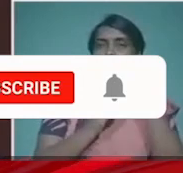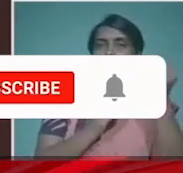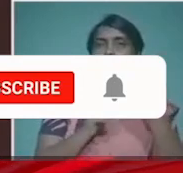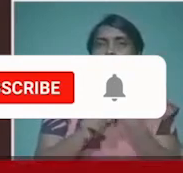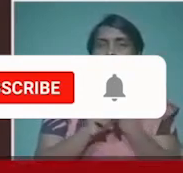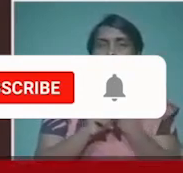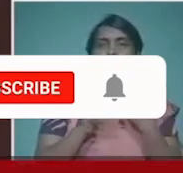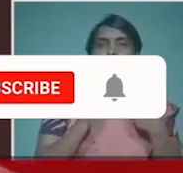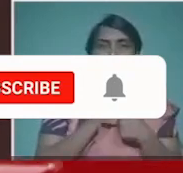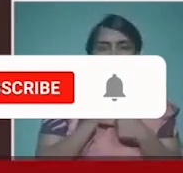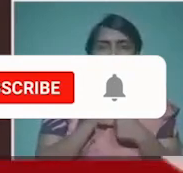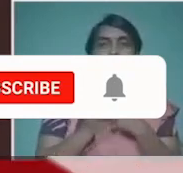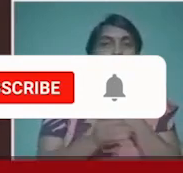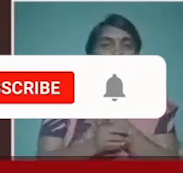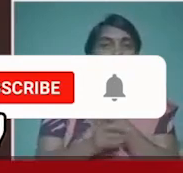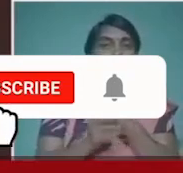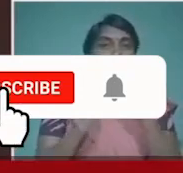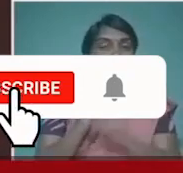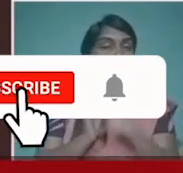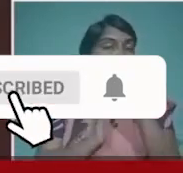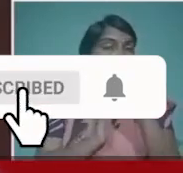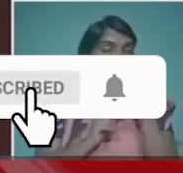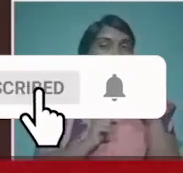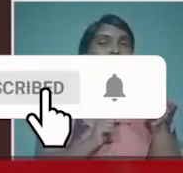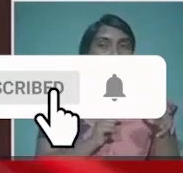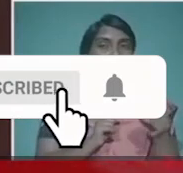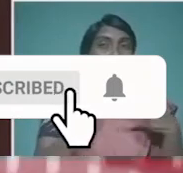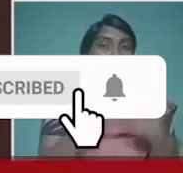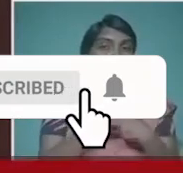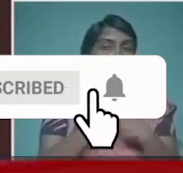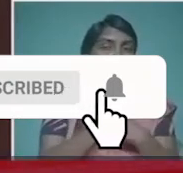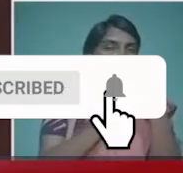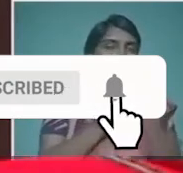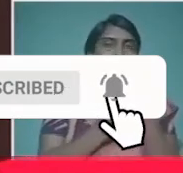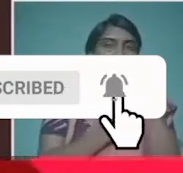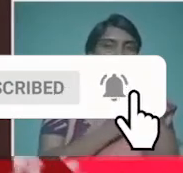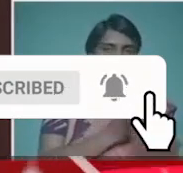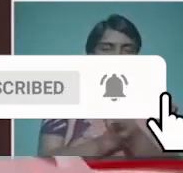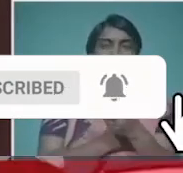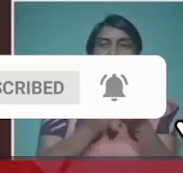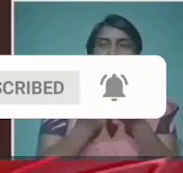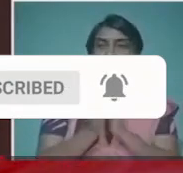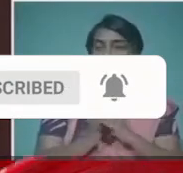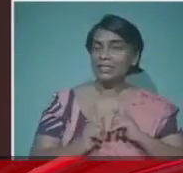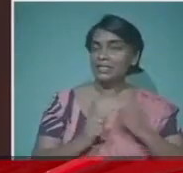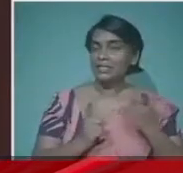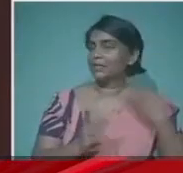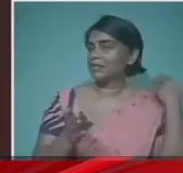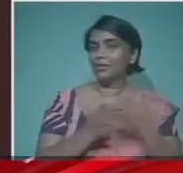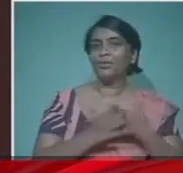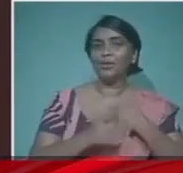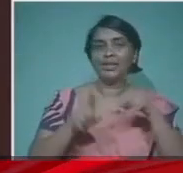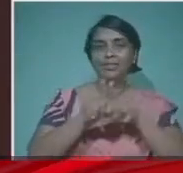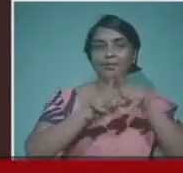කුමාර තිරිමාදුර. අඩු ගානේ ඒ ලක්ෂ 40න්වත් ටිකට් දෙකක් අරගෙන තමන්ගේ ජීවිතේ කවදාවත් අමතක